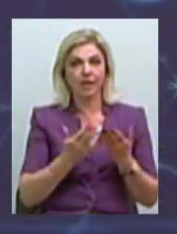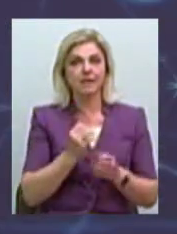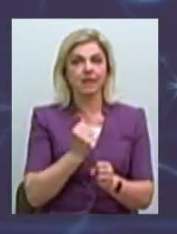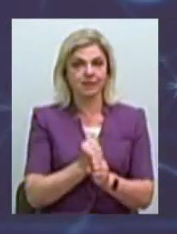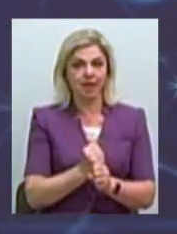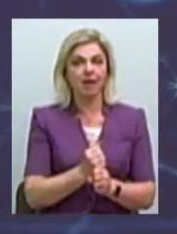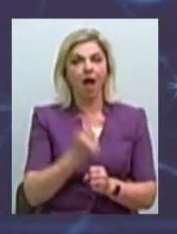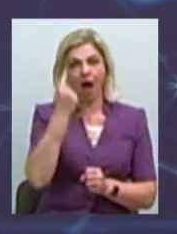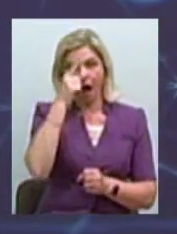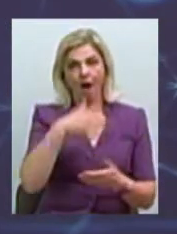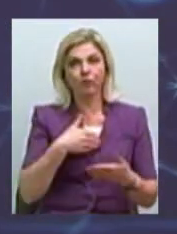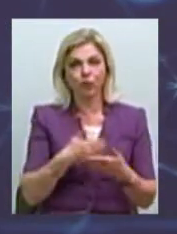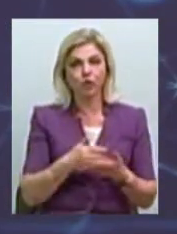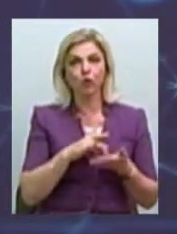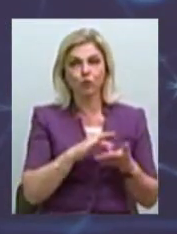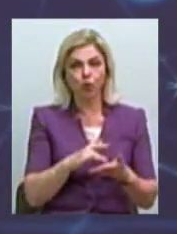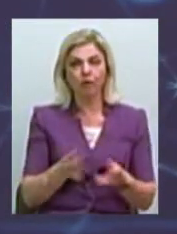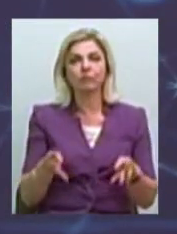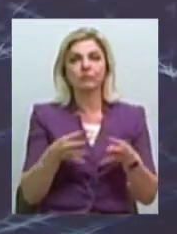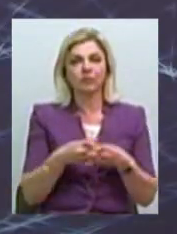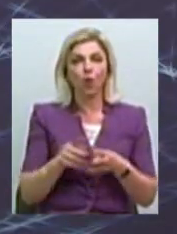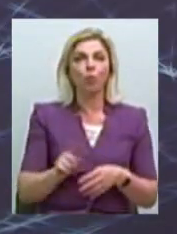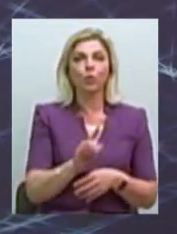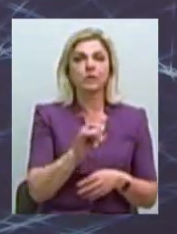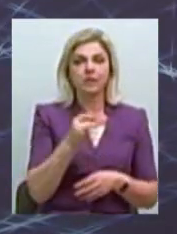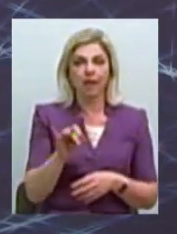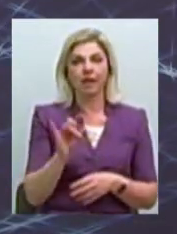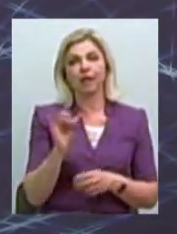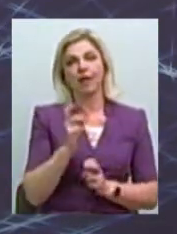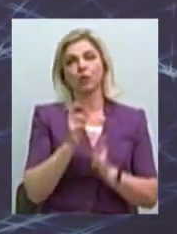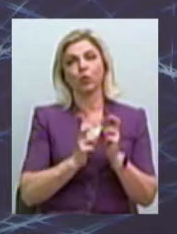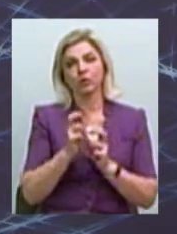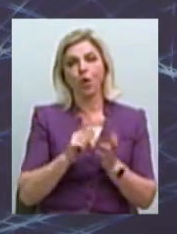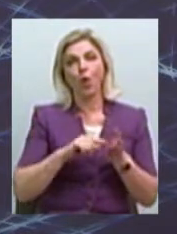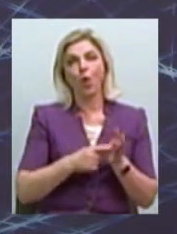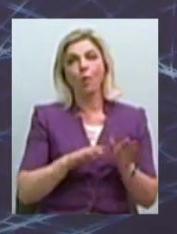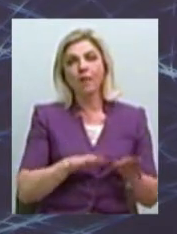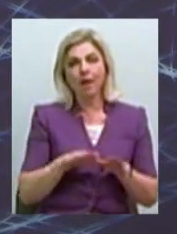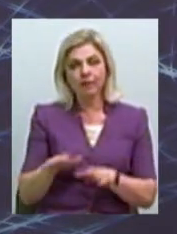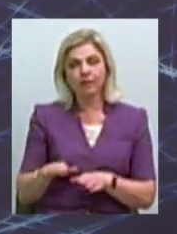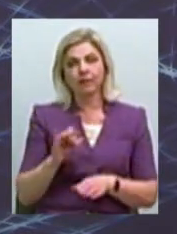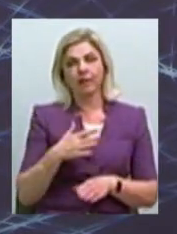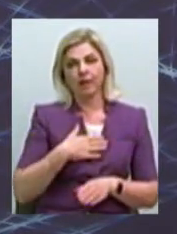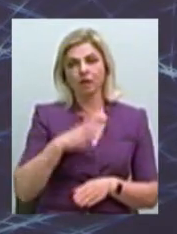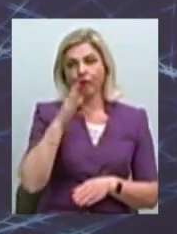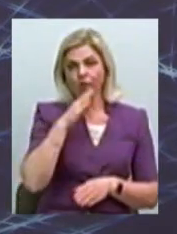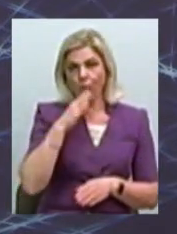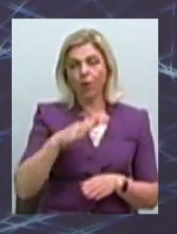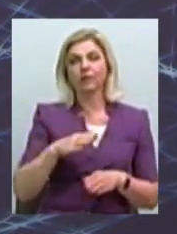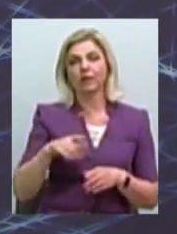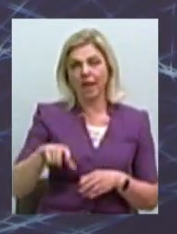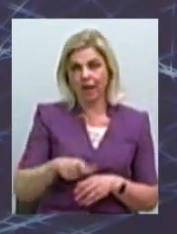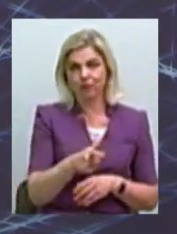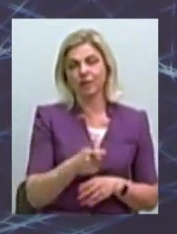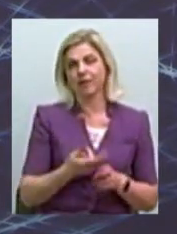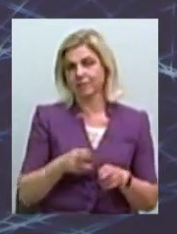авторські екскурсії, поєднаємо і музеї, і індустріальні об'єкти, і наші водні ресурси, і